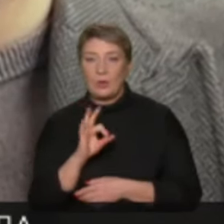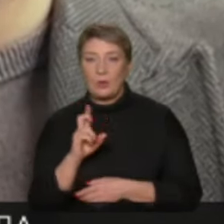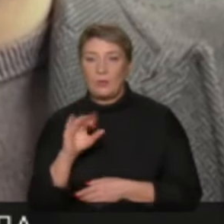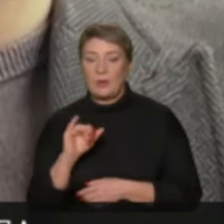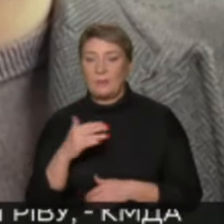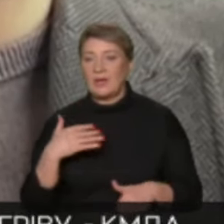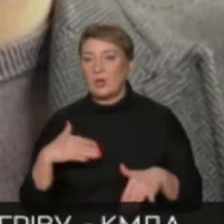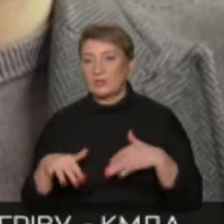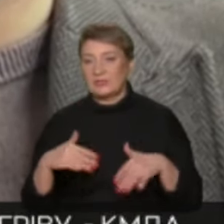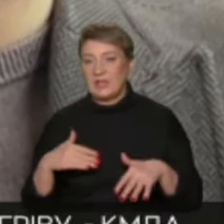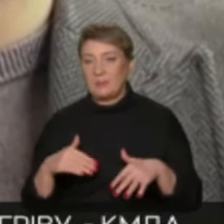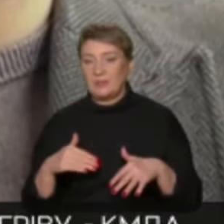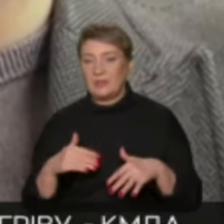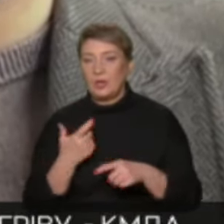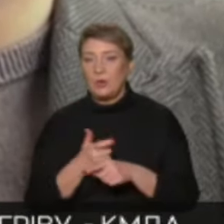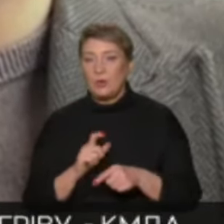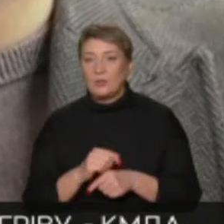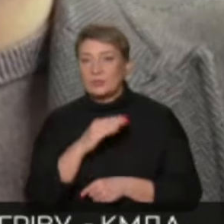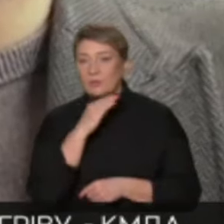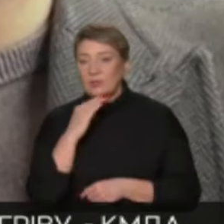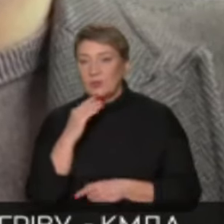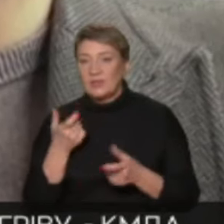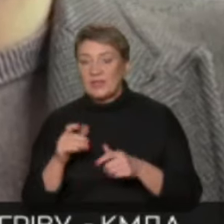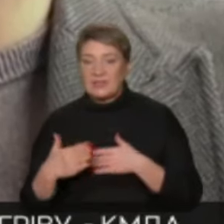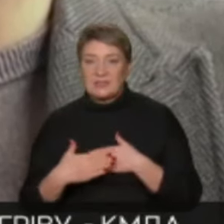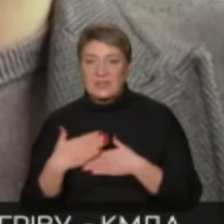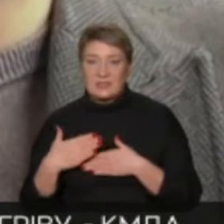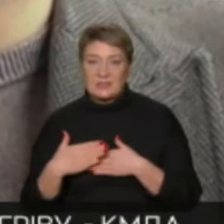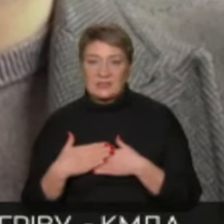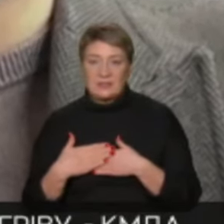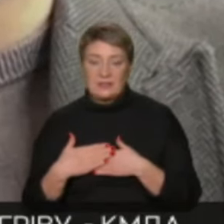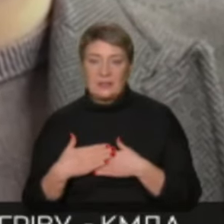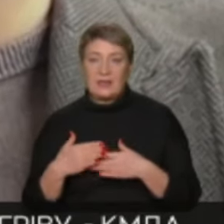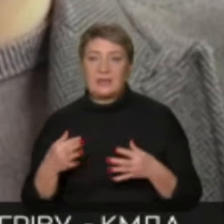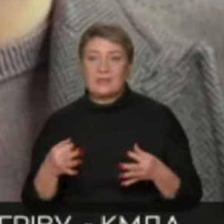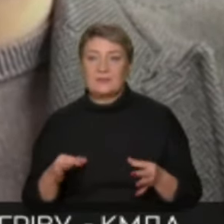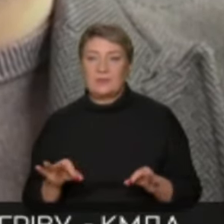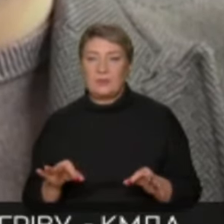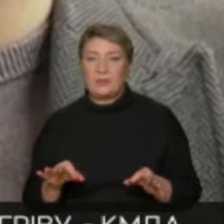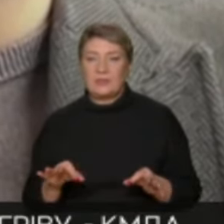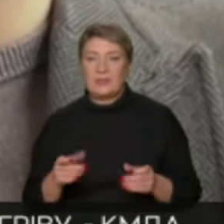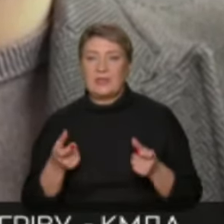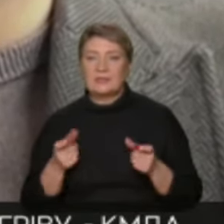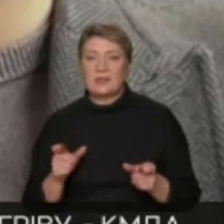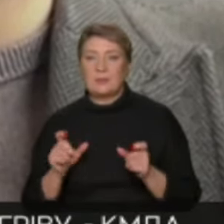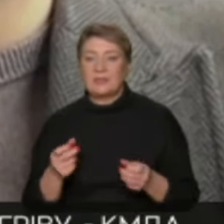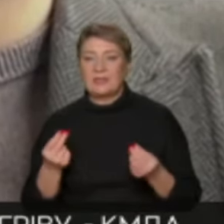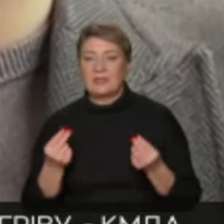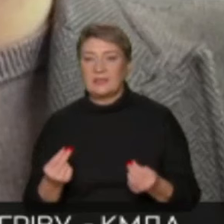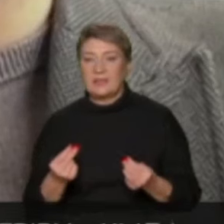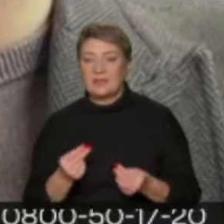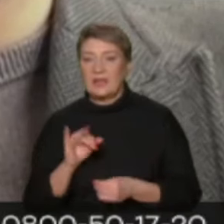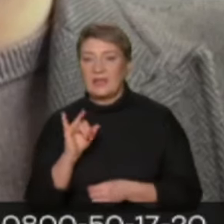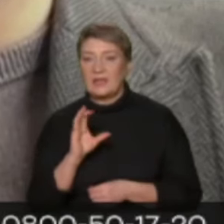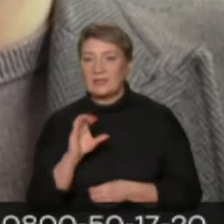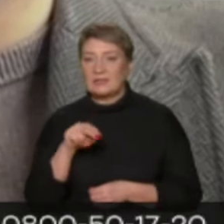ослабил очень многие санкции. Они освободили заблокированные деньги Исламской Республики